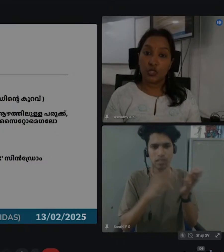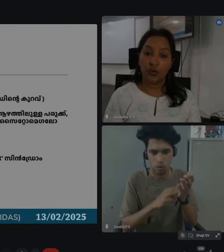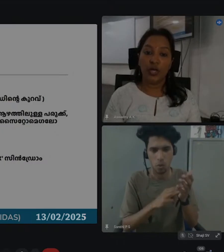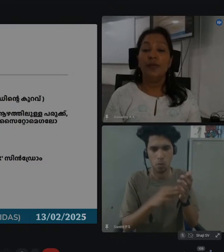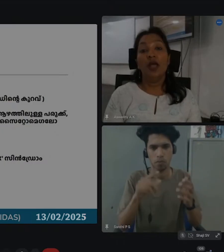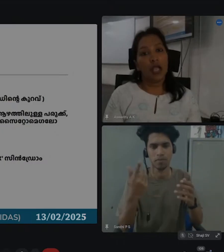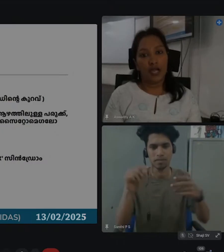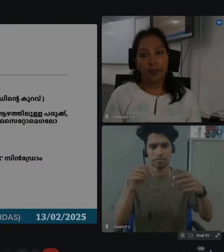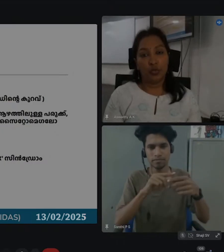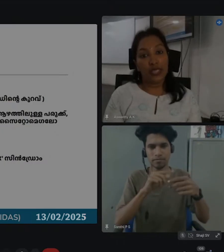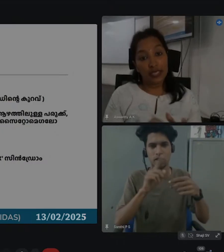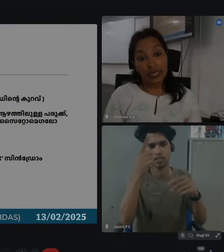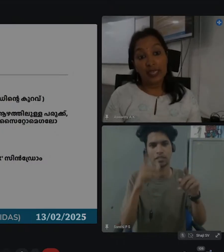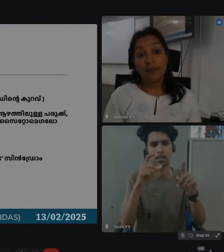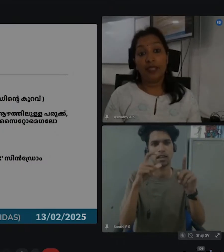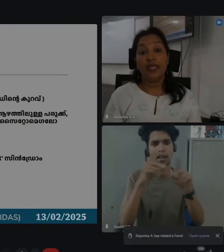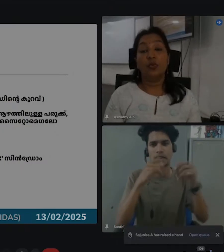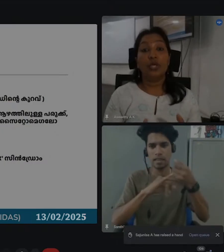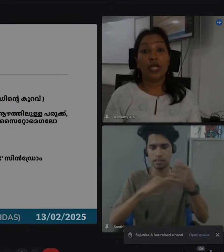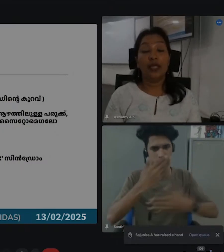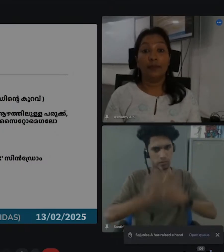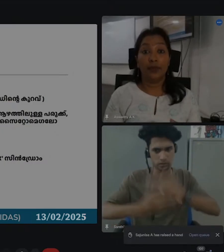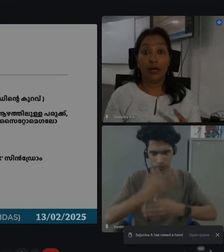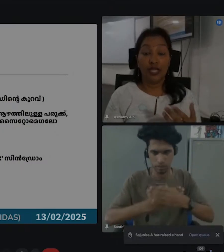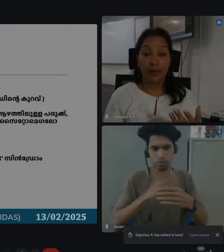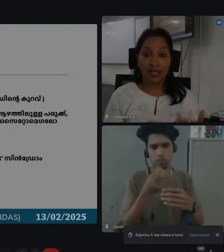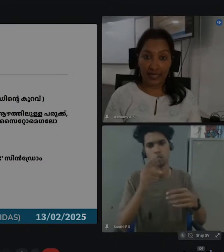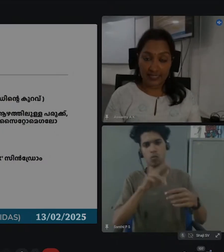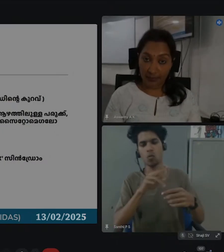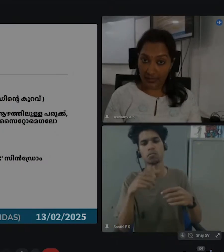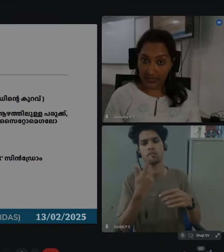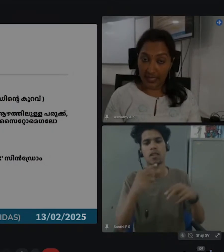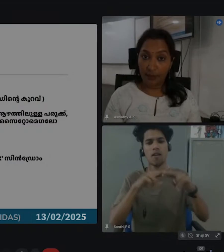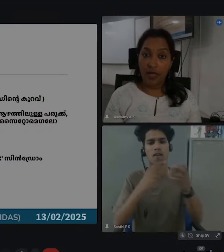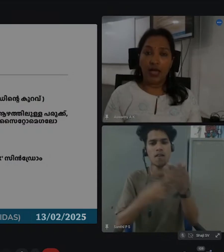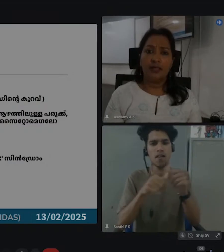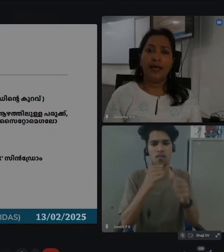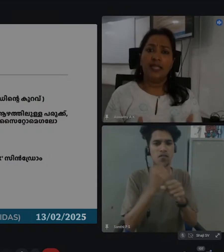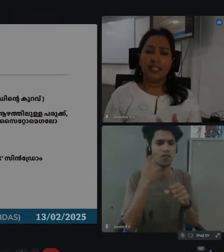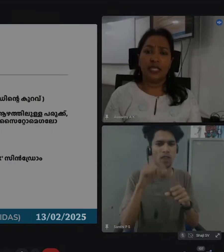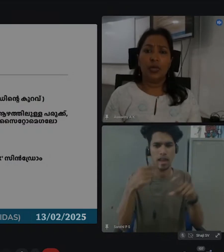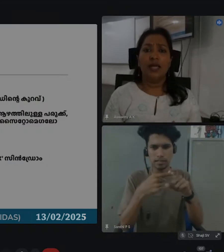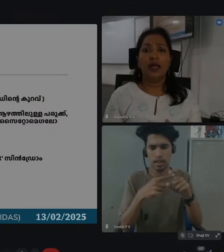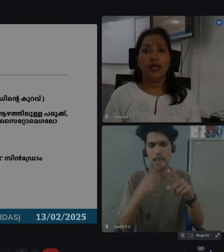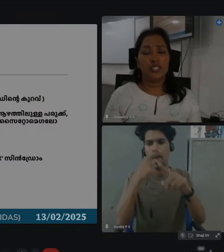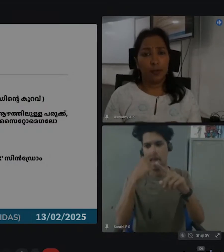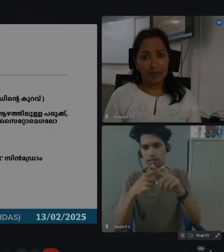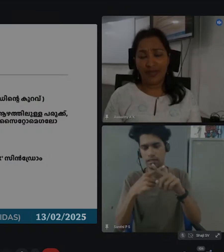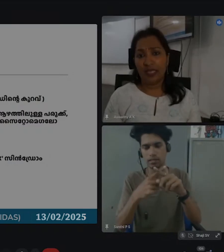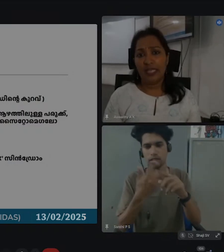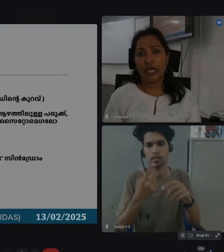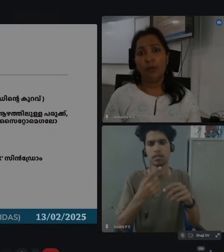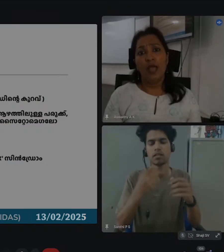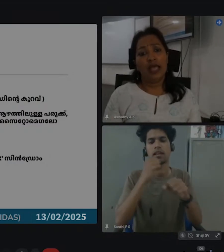പലതരത്തിലുള്ള സിൻഡ്രോമുകളും കാണപ്പെടുന്നു. ഇതെല്ലാം തന്നെ ഭൗതികമായ വളർച്ചയെ ബാധിക്കുകയും അത് പലതരത്തിലുള്ള